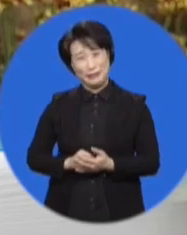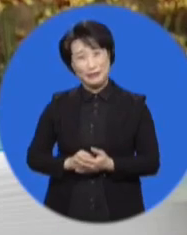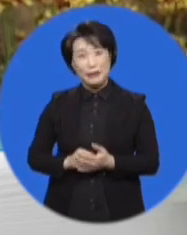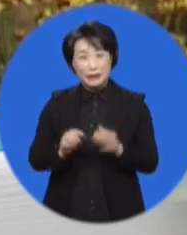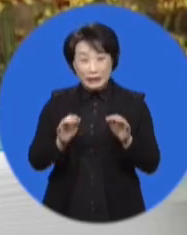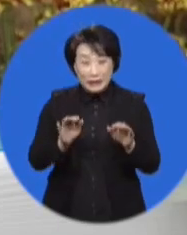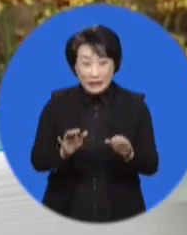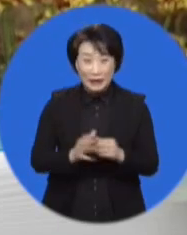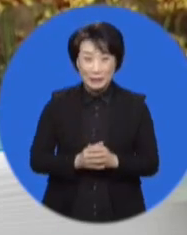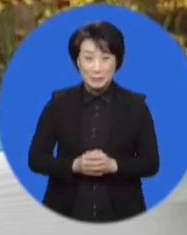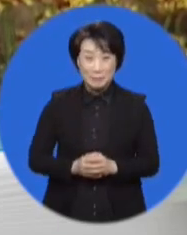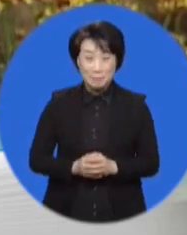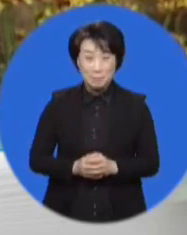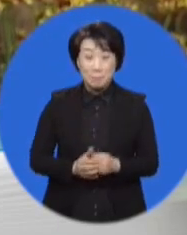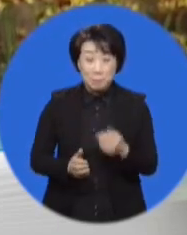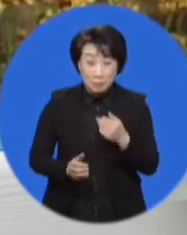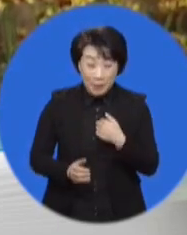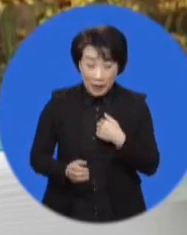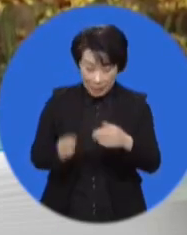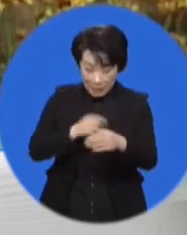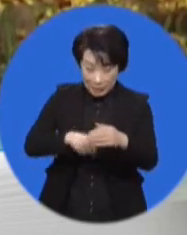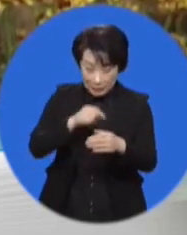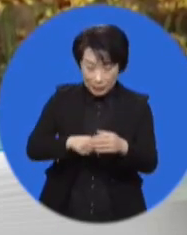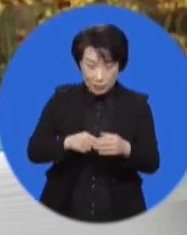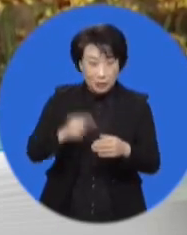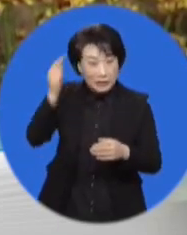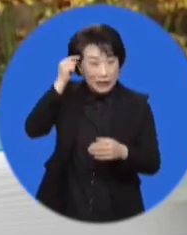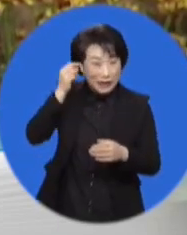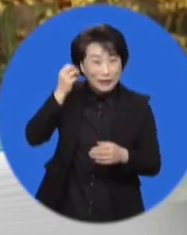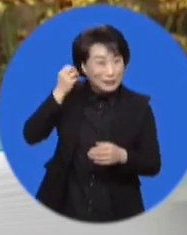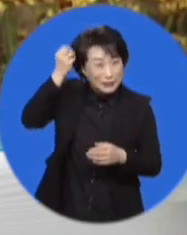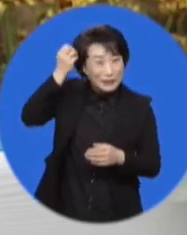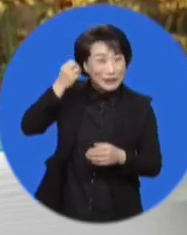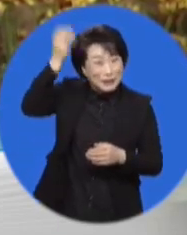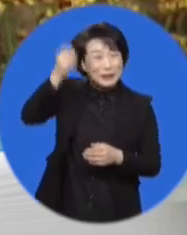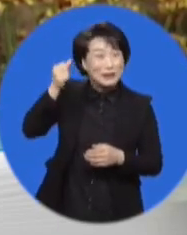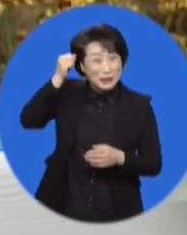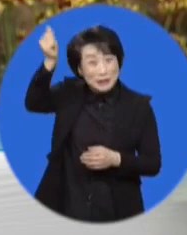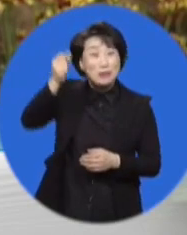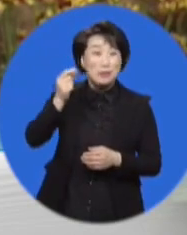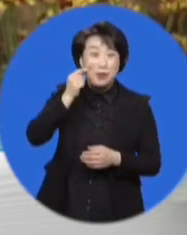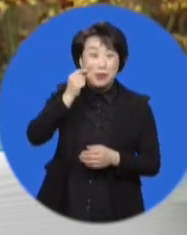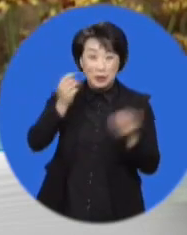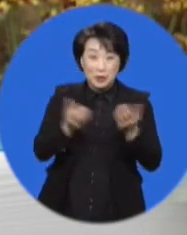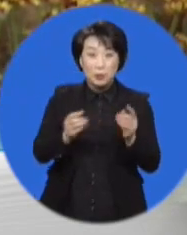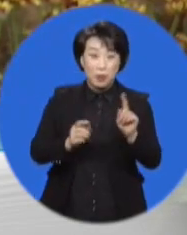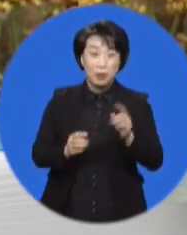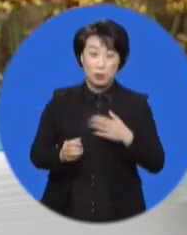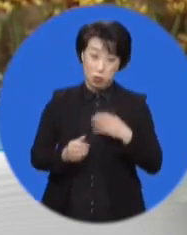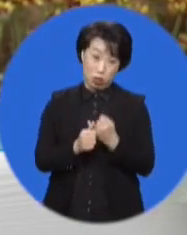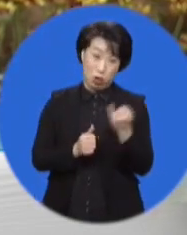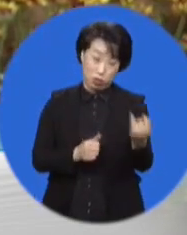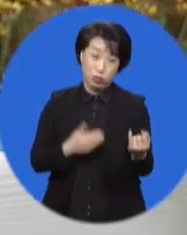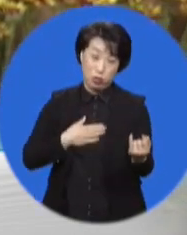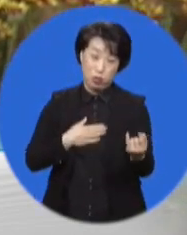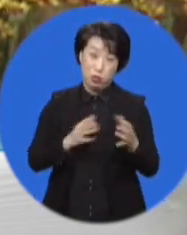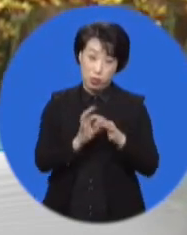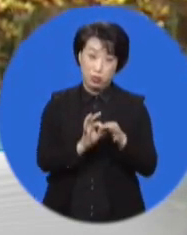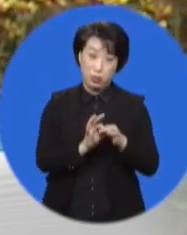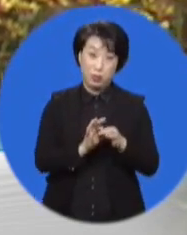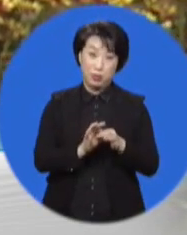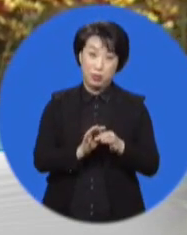그러니까 내 속에서 지울 수 없는 사건이 나와 우리 집사람의